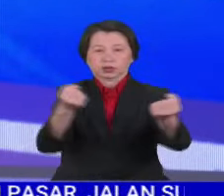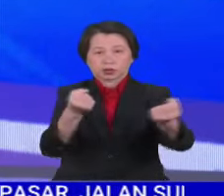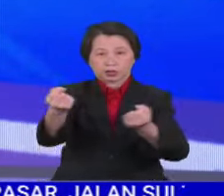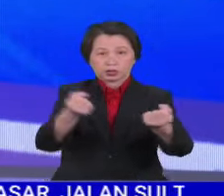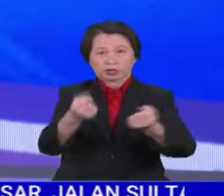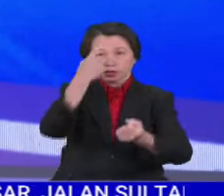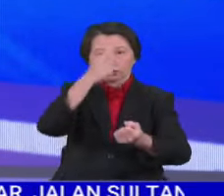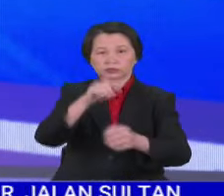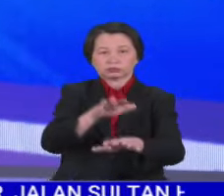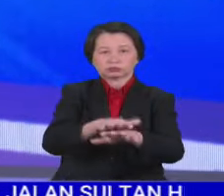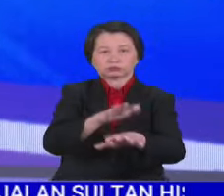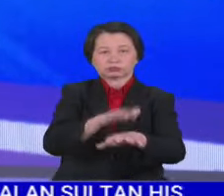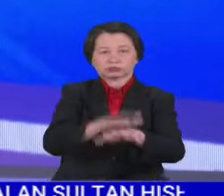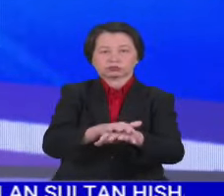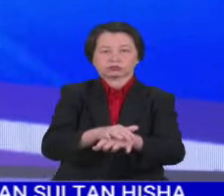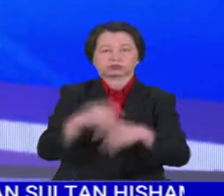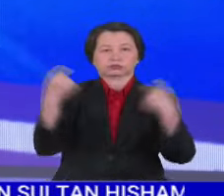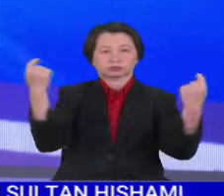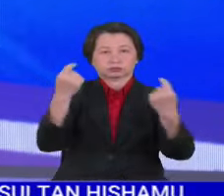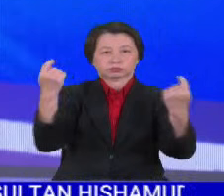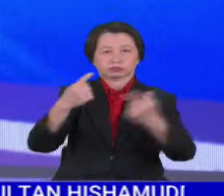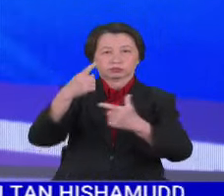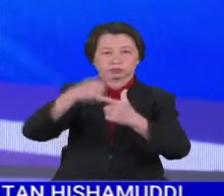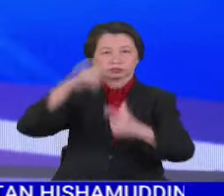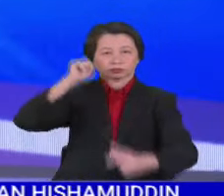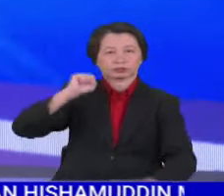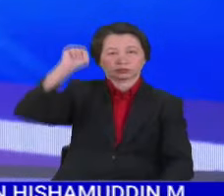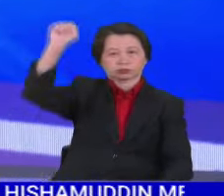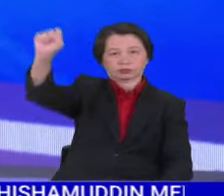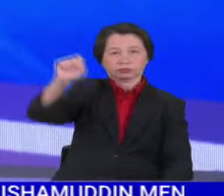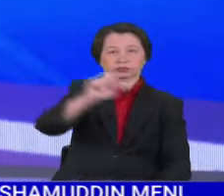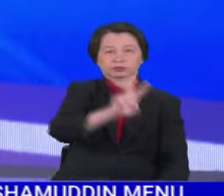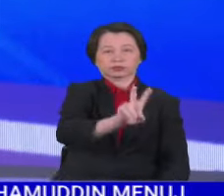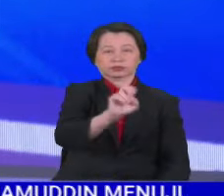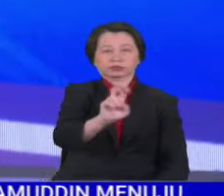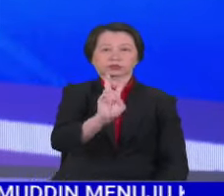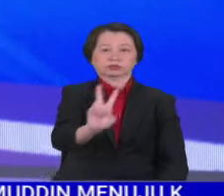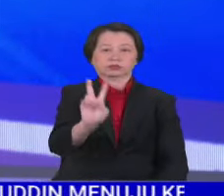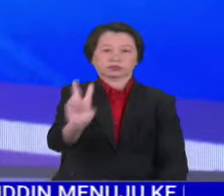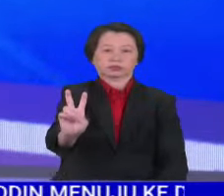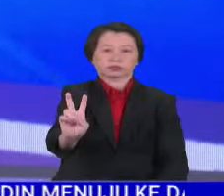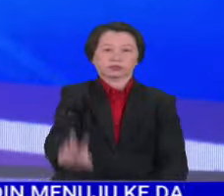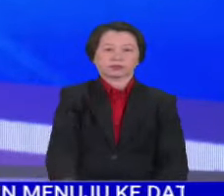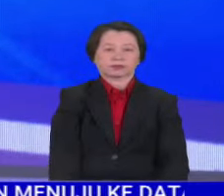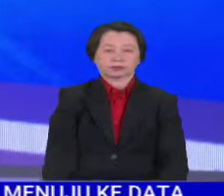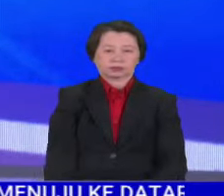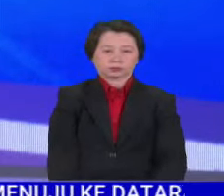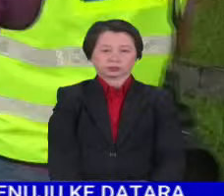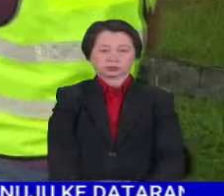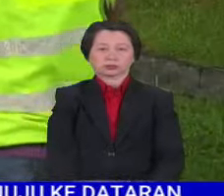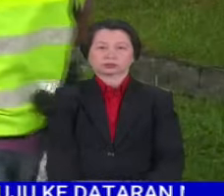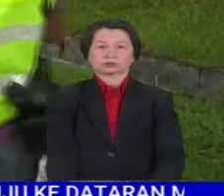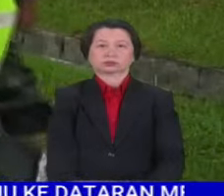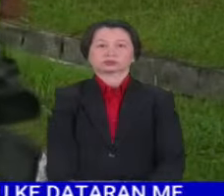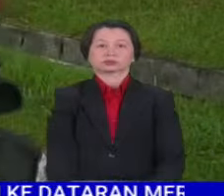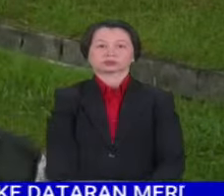kenderaan bagi menyemarakkan sambutan Hari Kebangsaan 2022.